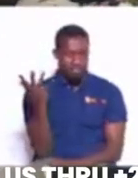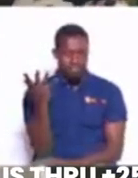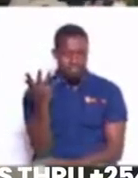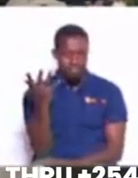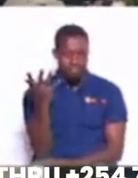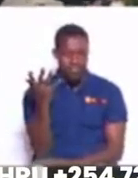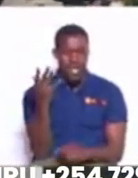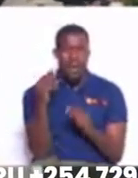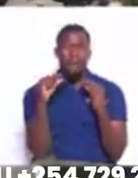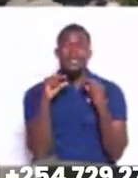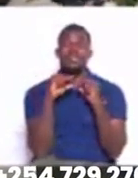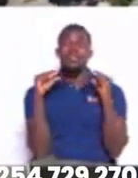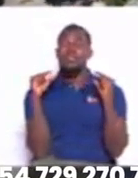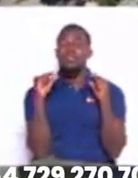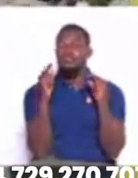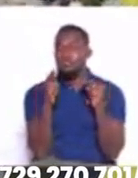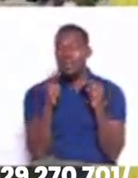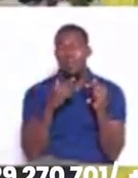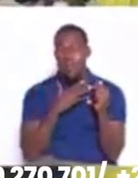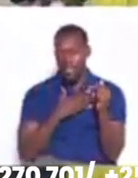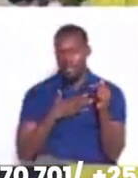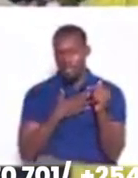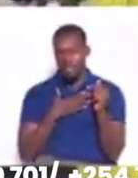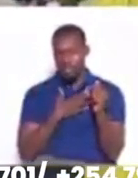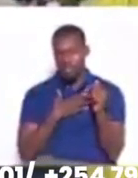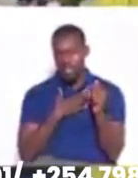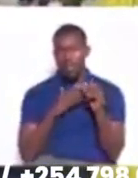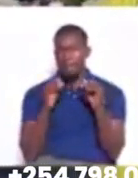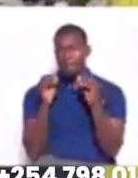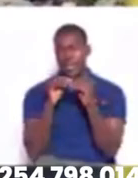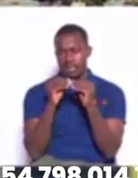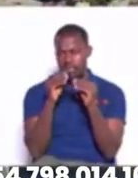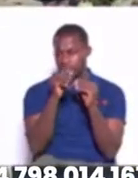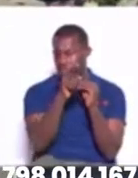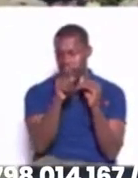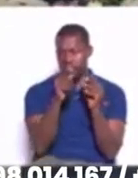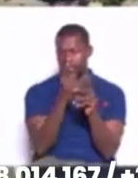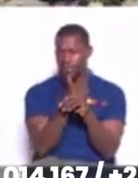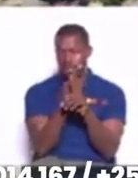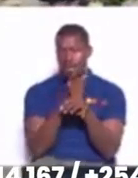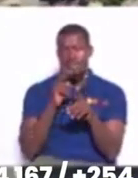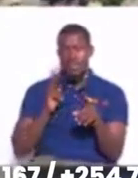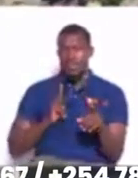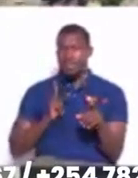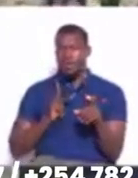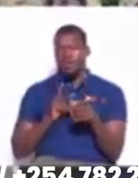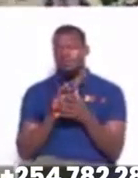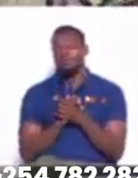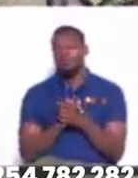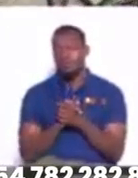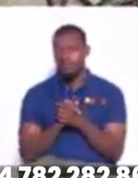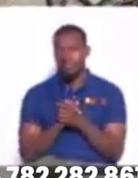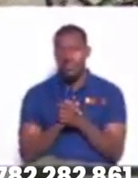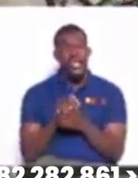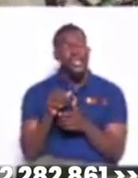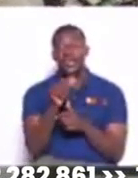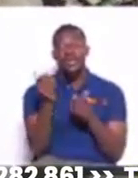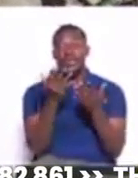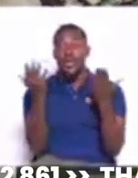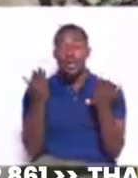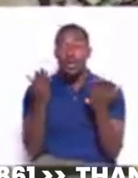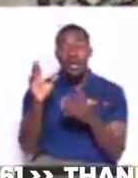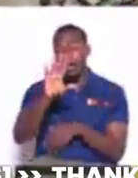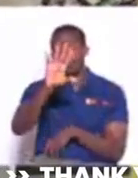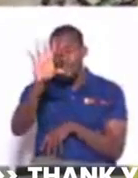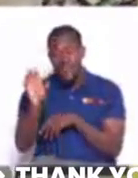the wachungaji, unganeni na watu hao coming forward at the sites, wanaokuja kule katika vituo. Wherever you are in Africa,